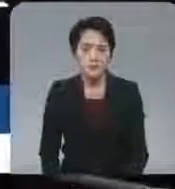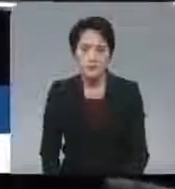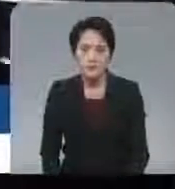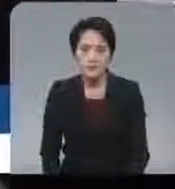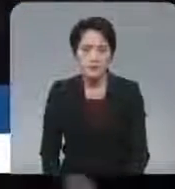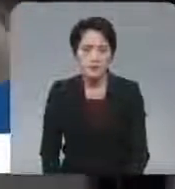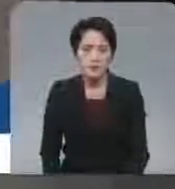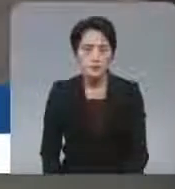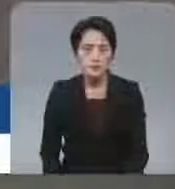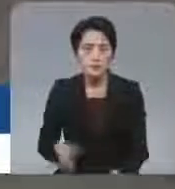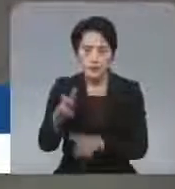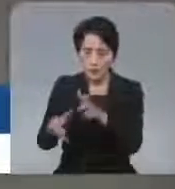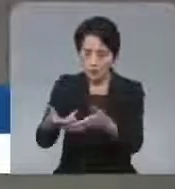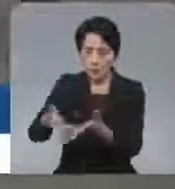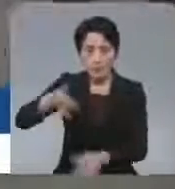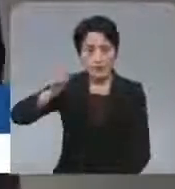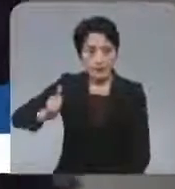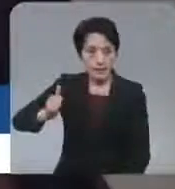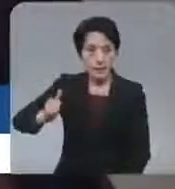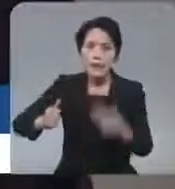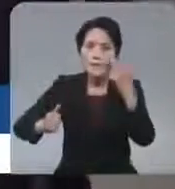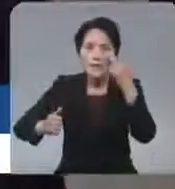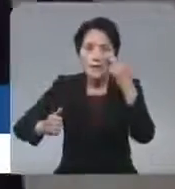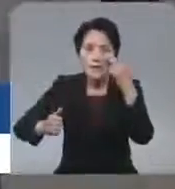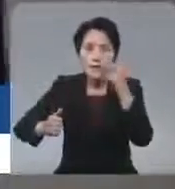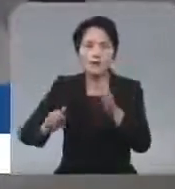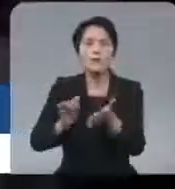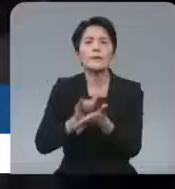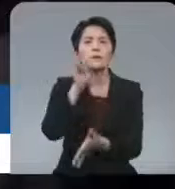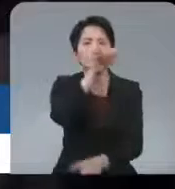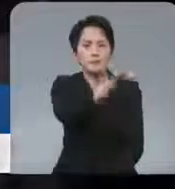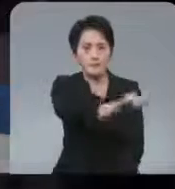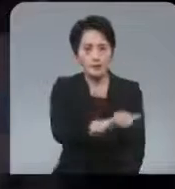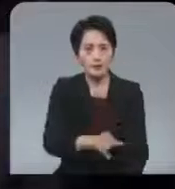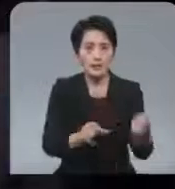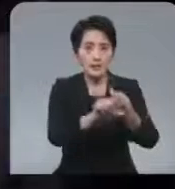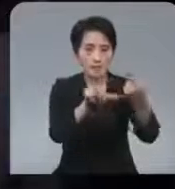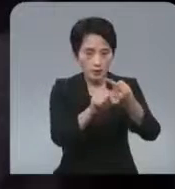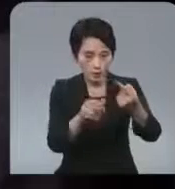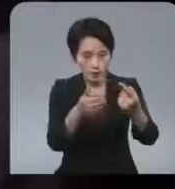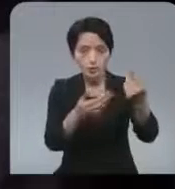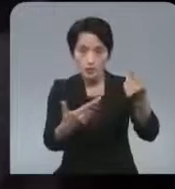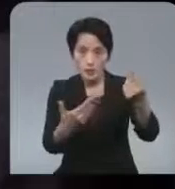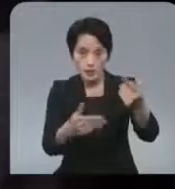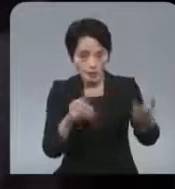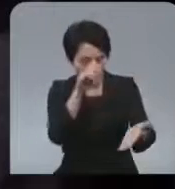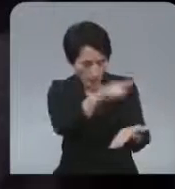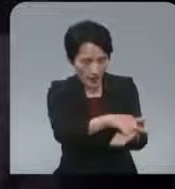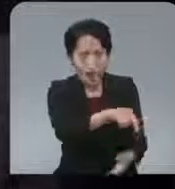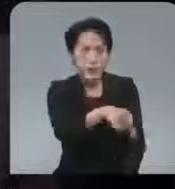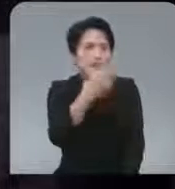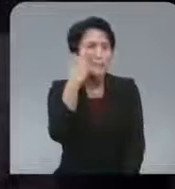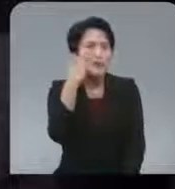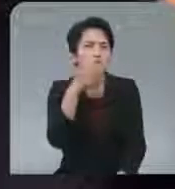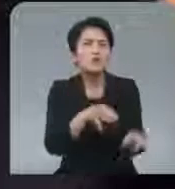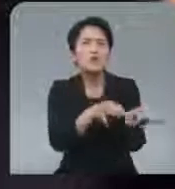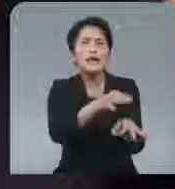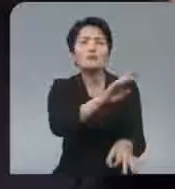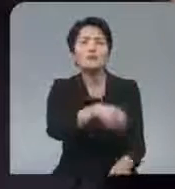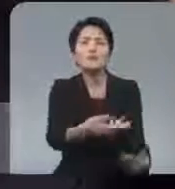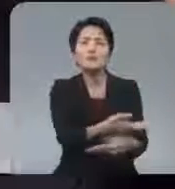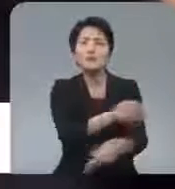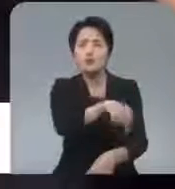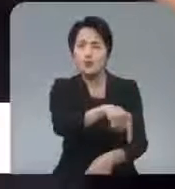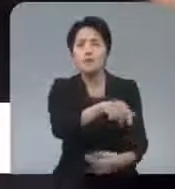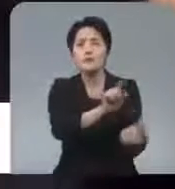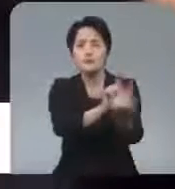韩国产业通商资源部长官文胜玉当地时间9日访问美国，与美国商务部长吉娜·雷蒙多进行了